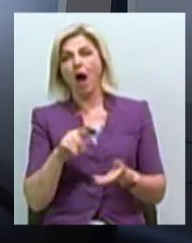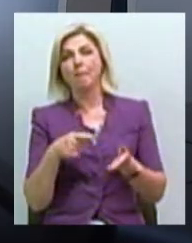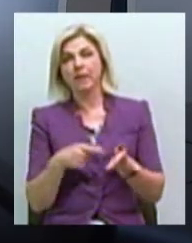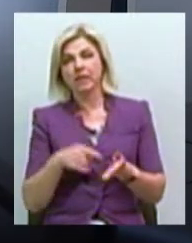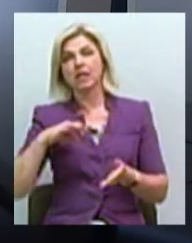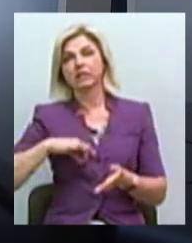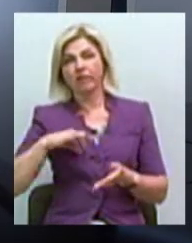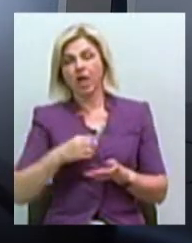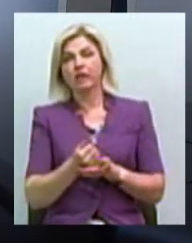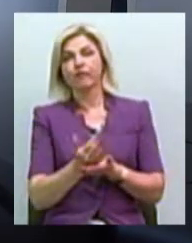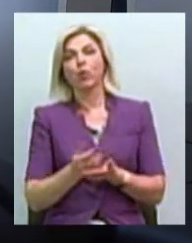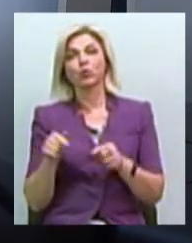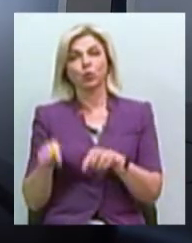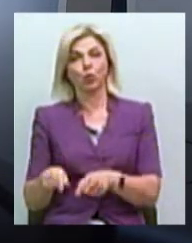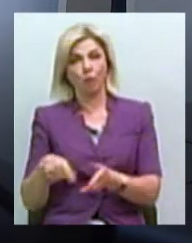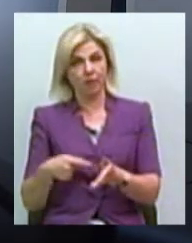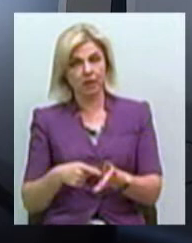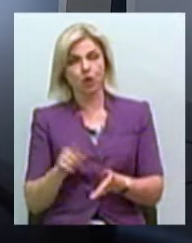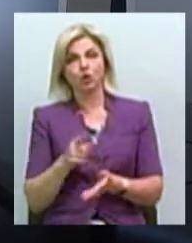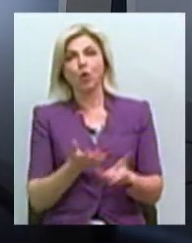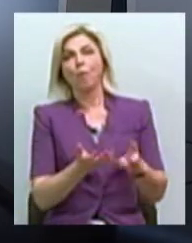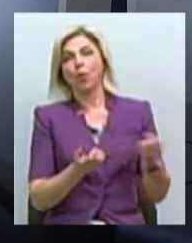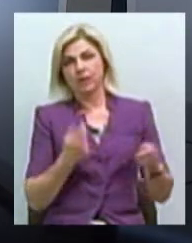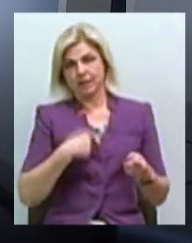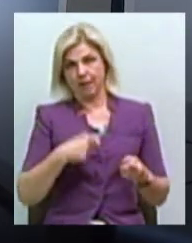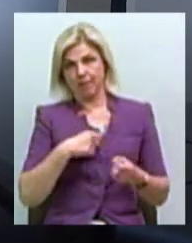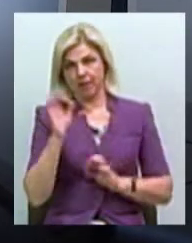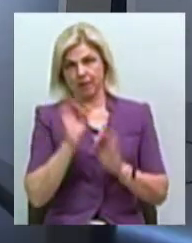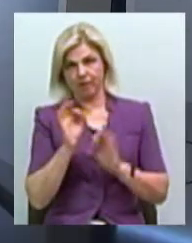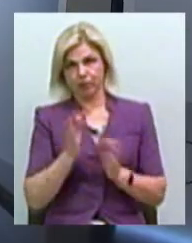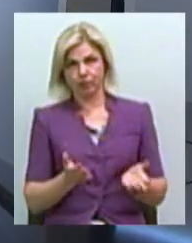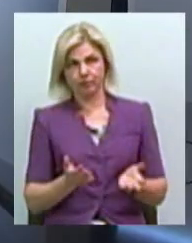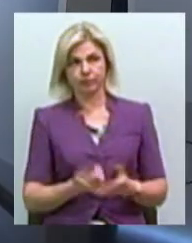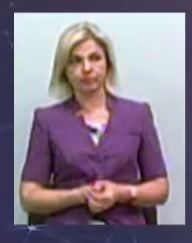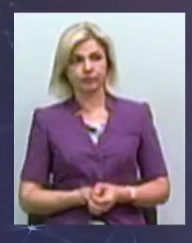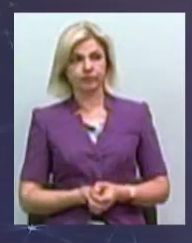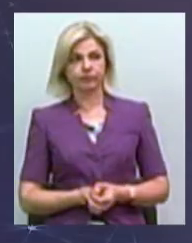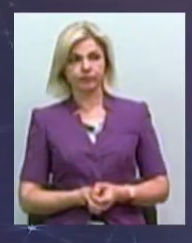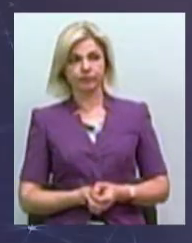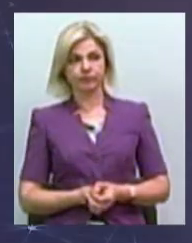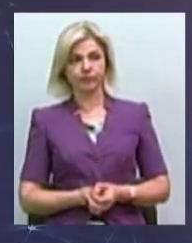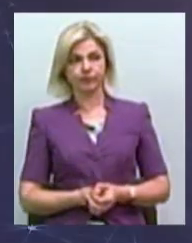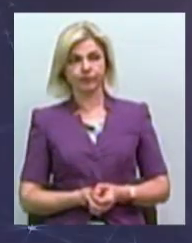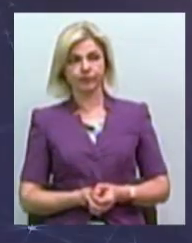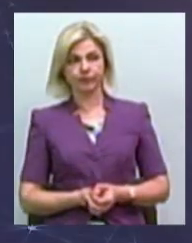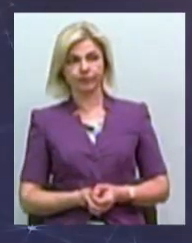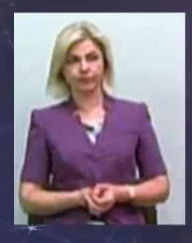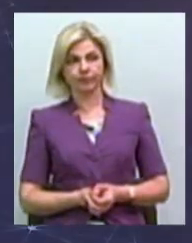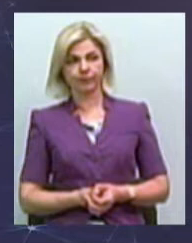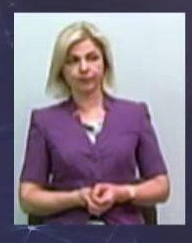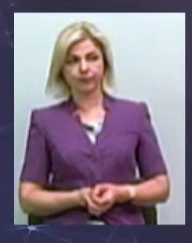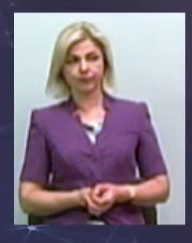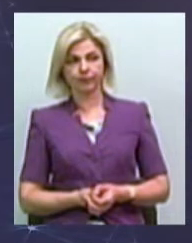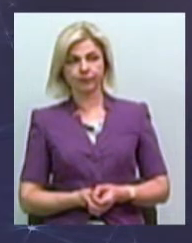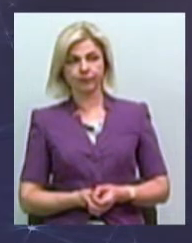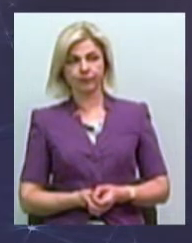використовувати інфраструктуру міста для того, щоб отримувати собі дівіденди і прибутки. Це припущення, що може відійти назавжди? Так, звісно, так, але ну,